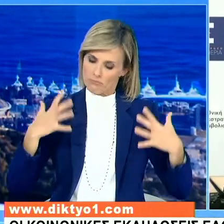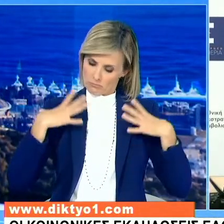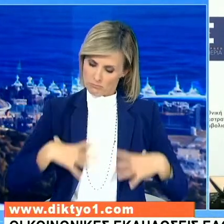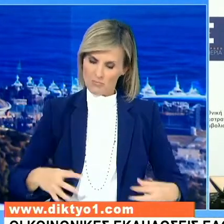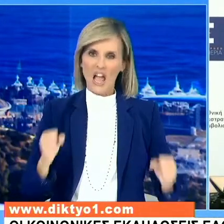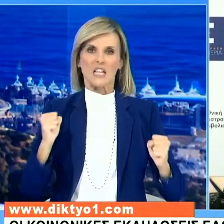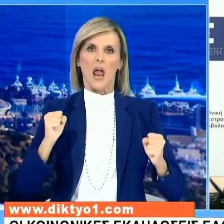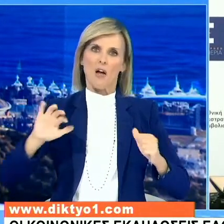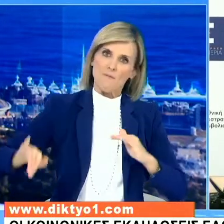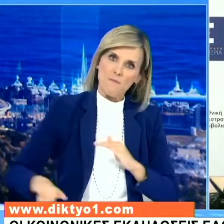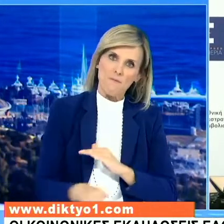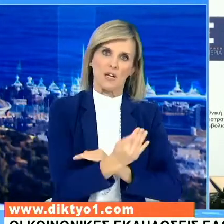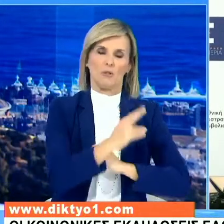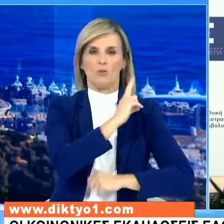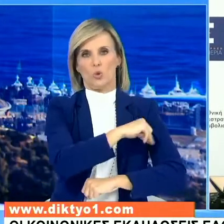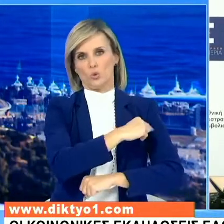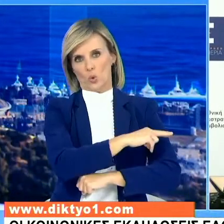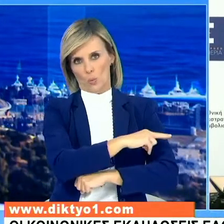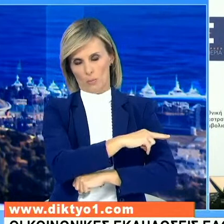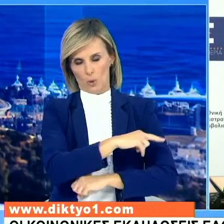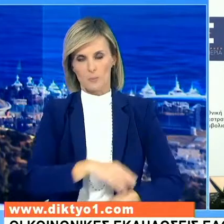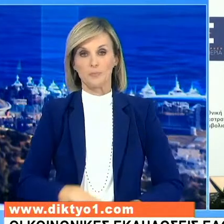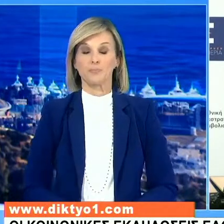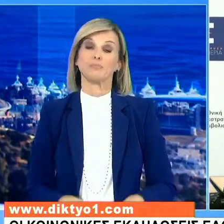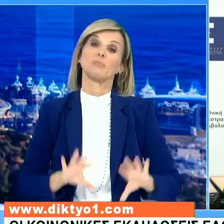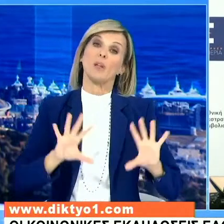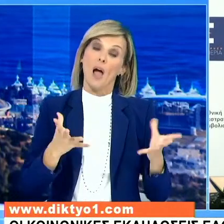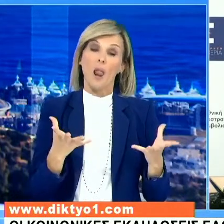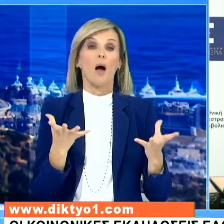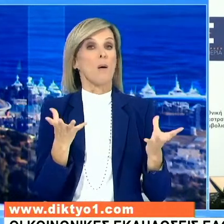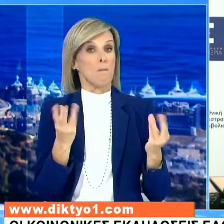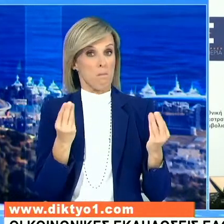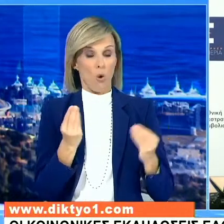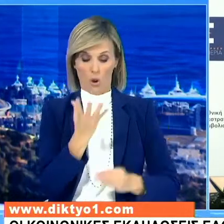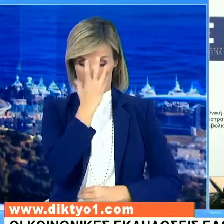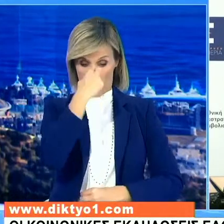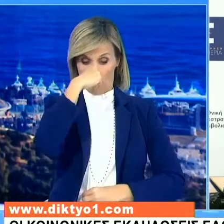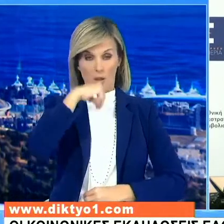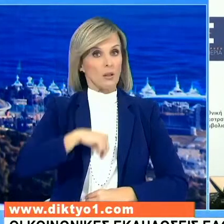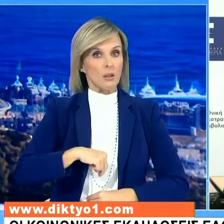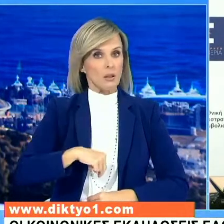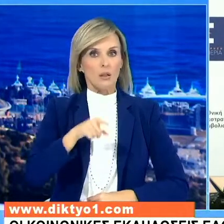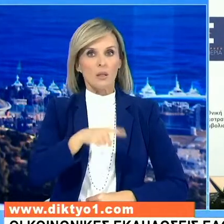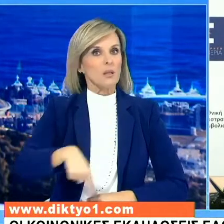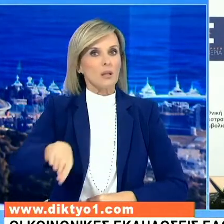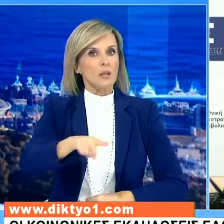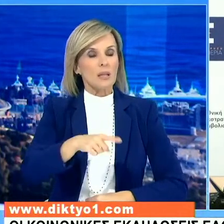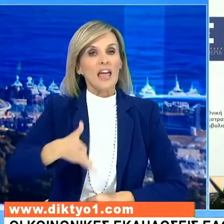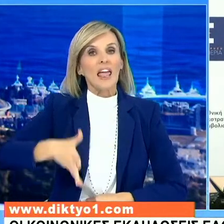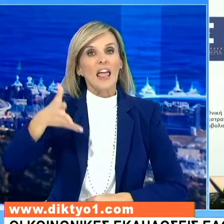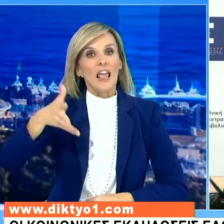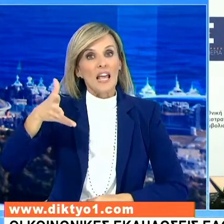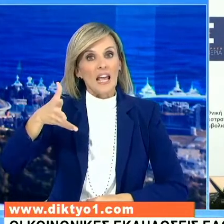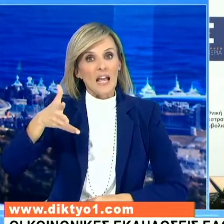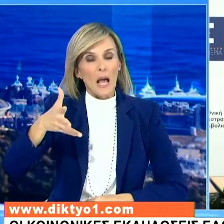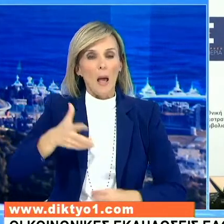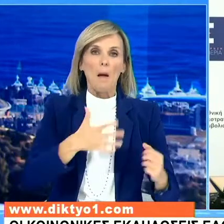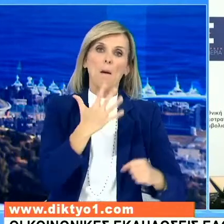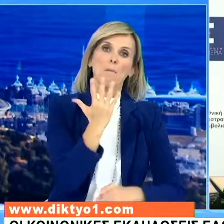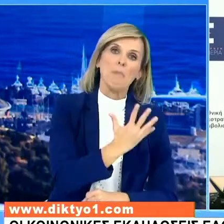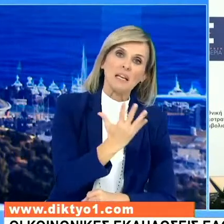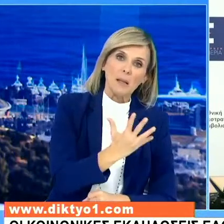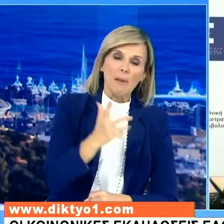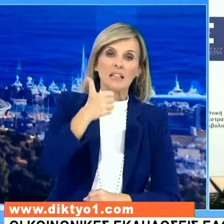ας σημειωθεί ότι παρατηρείται αύξηση του ποσοστού διασωληνωμένων ασθενών ηλικίας 55 έως 64 ετών, που στην συντριπτική